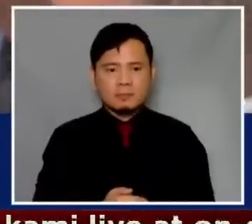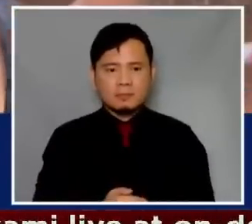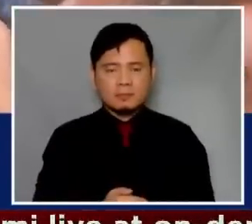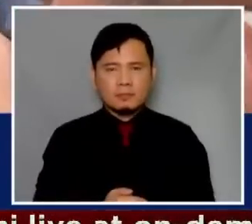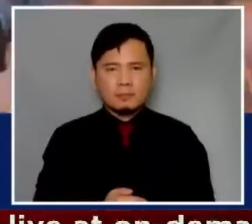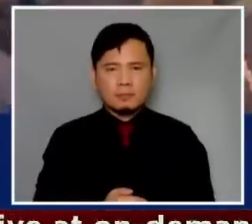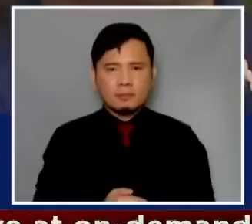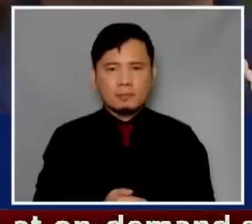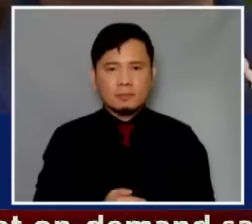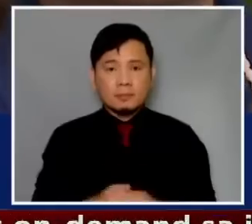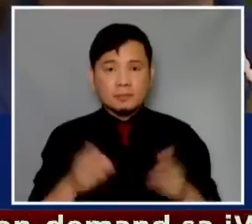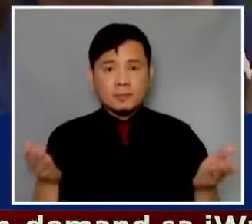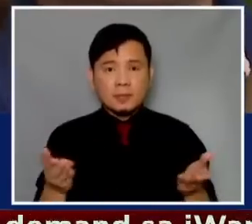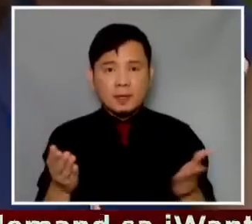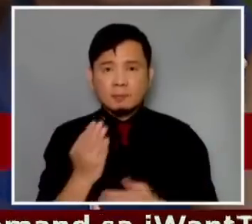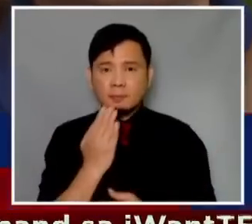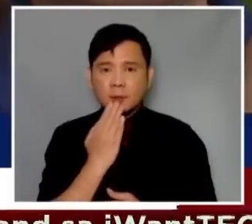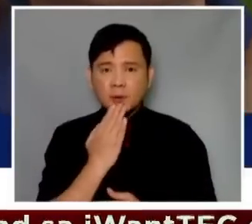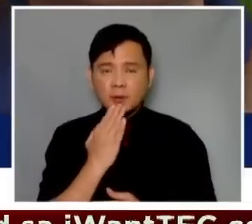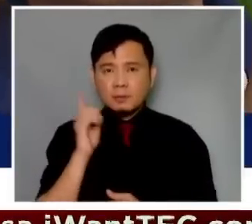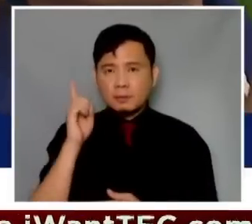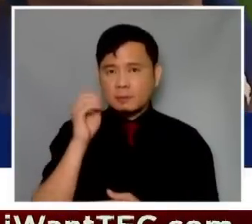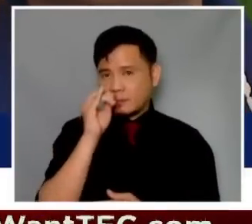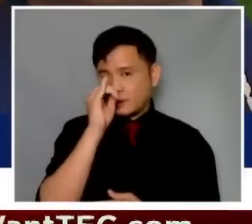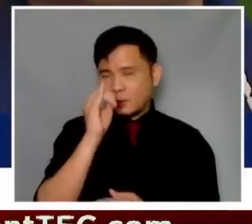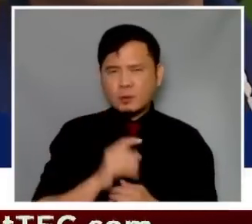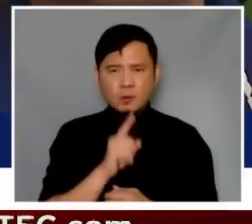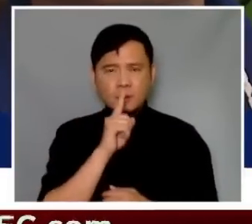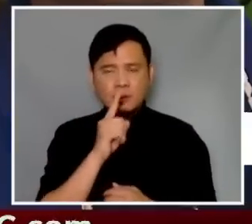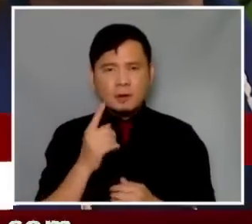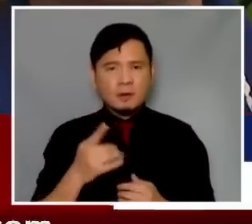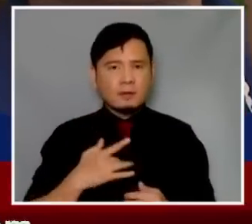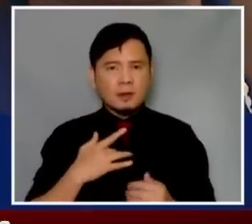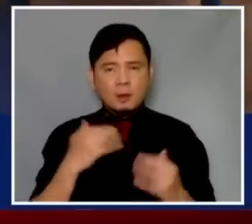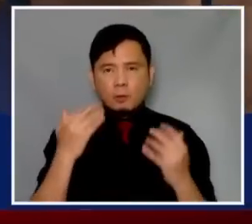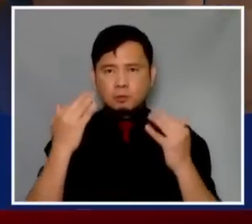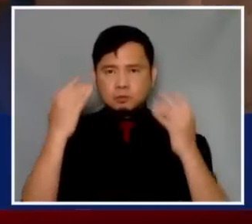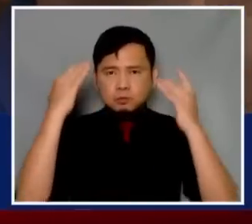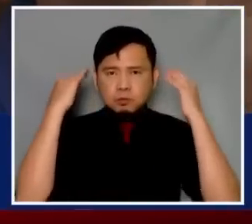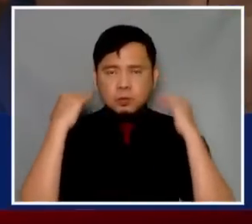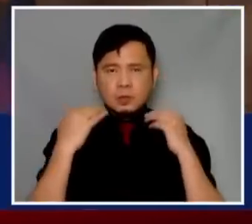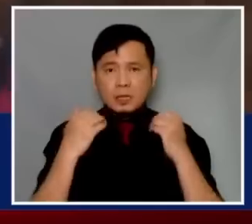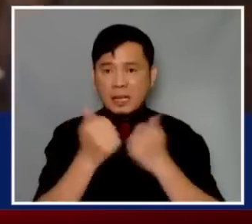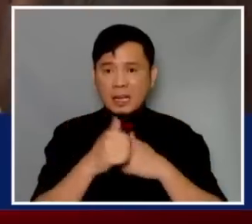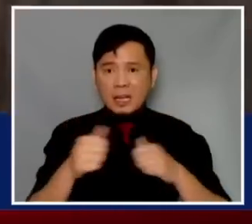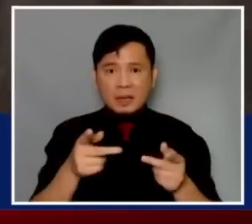Bacolod. I'm really overwhelmed. The group is overwhelmed that everywhere we go,